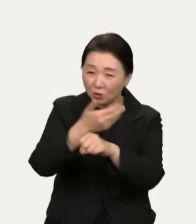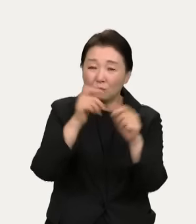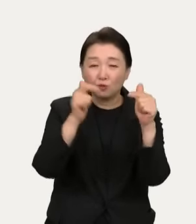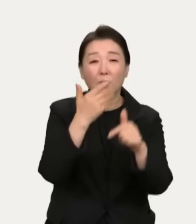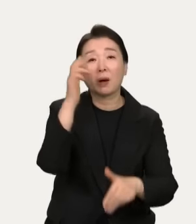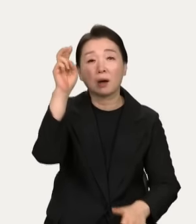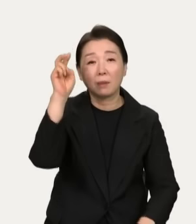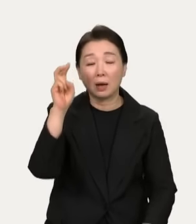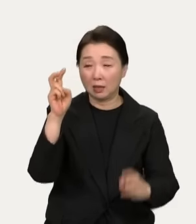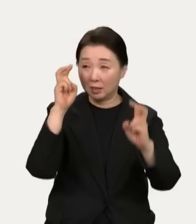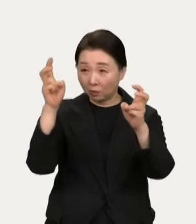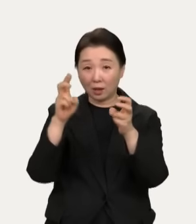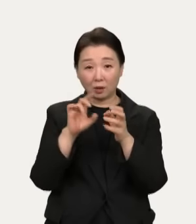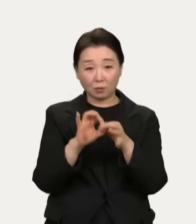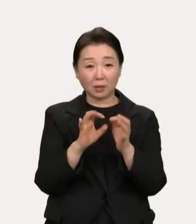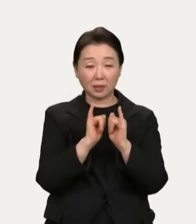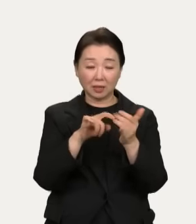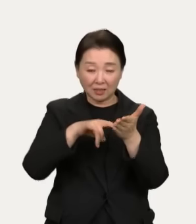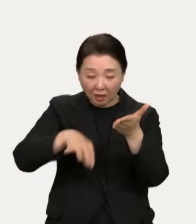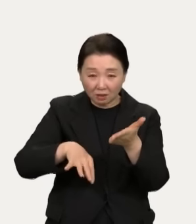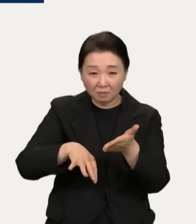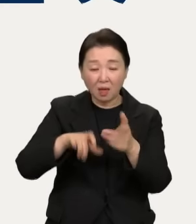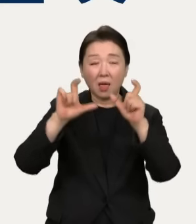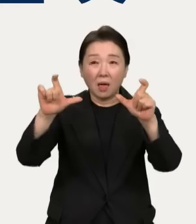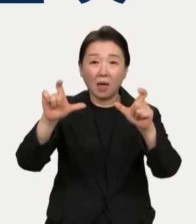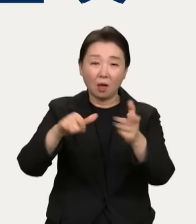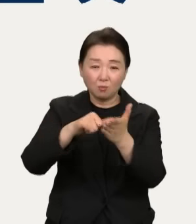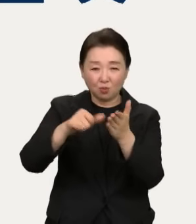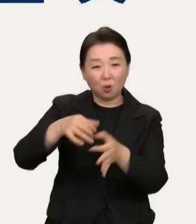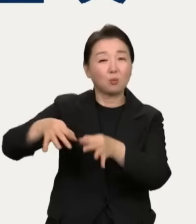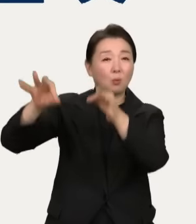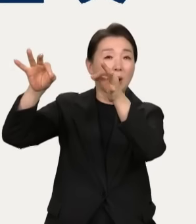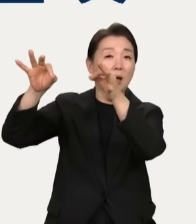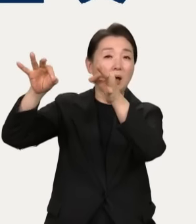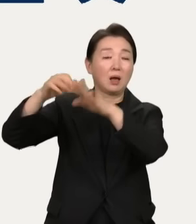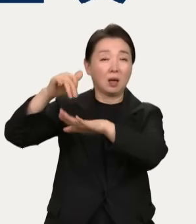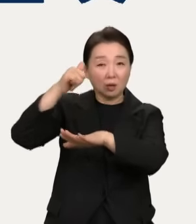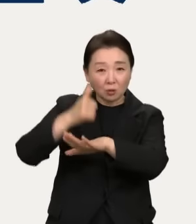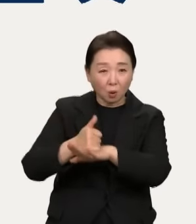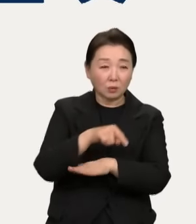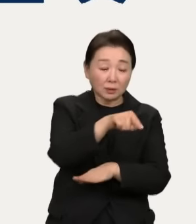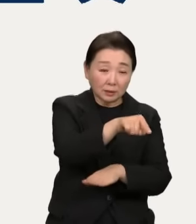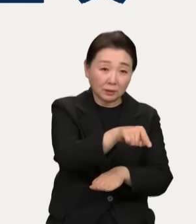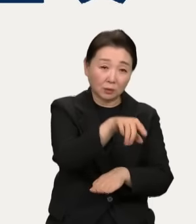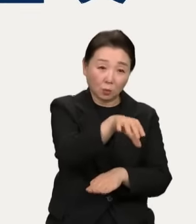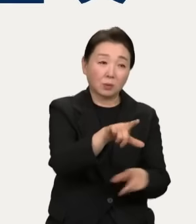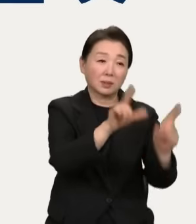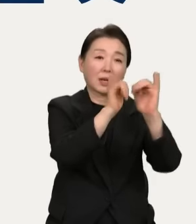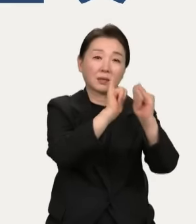한 기업 관계자는 관세가 부과되면 곧 제품 가격이 오르는데 결국 현지 소비자들이 최종 영향을 입게 될